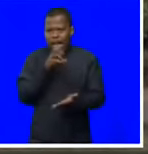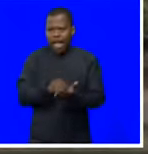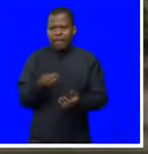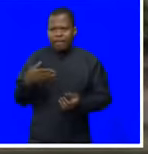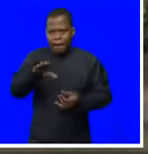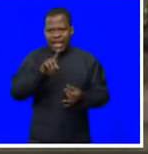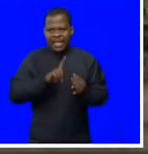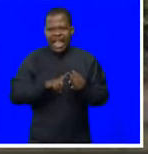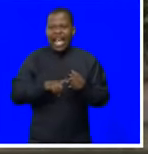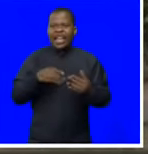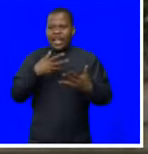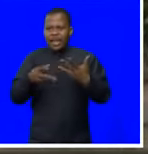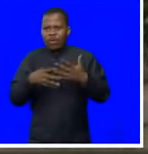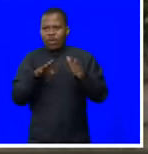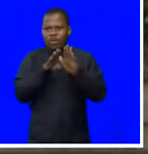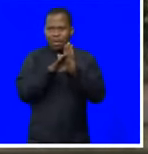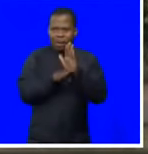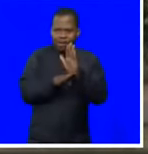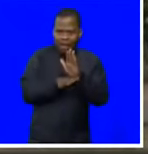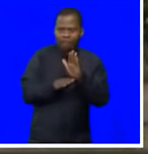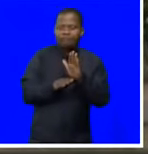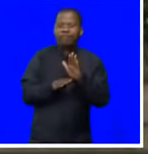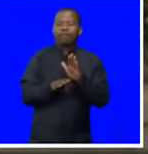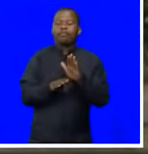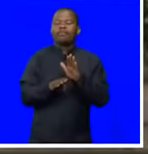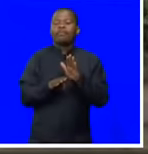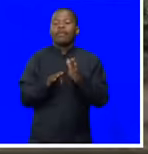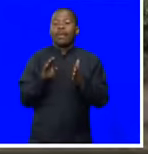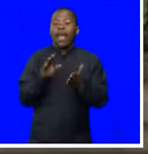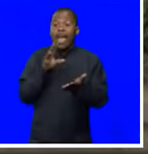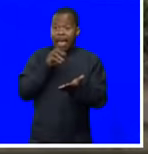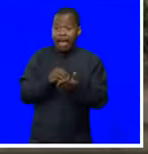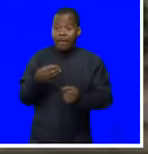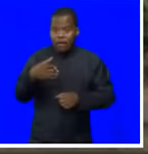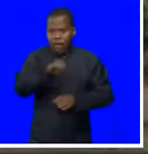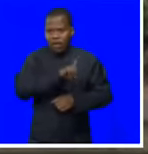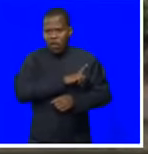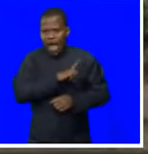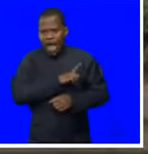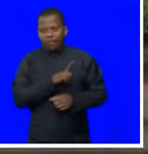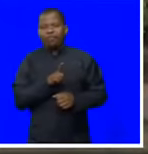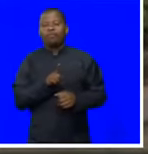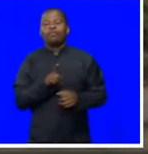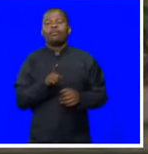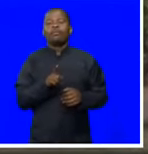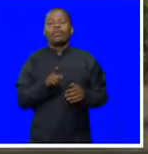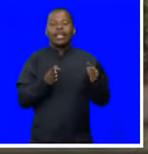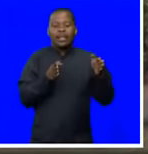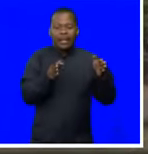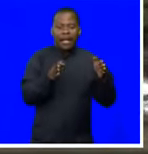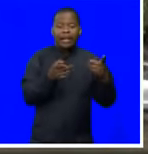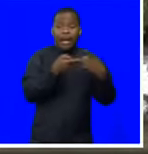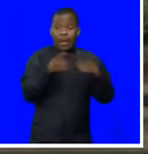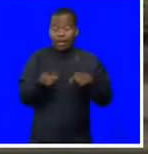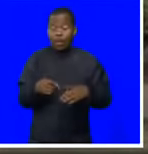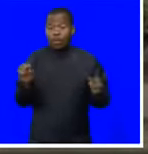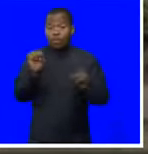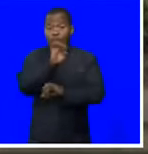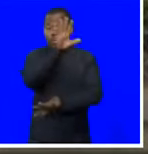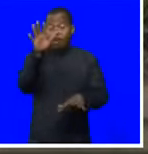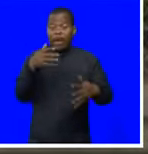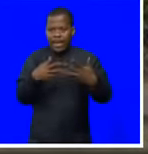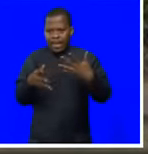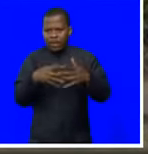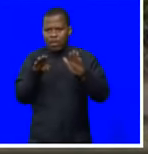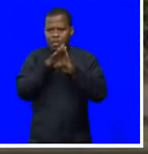ke letibhaliwe njengalokho sisikhiphile simemetelo kumithombo yeTindzaba lehlukehlukene afike abuke kuthi